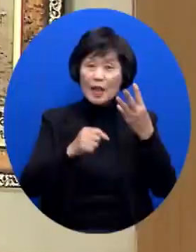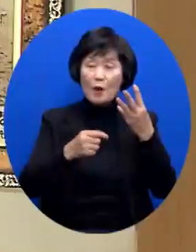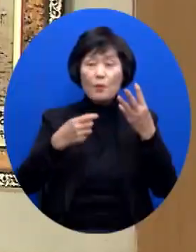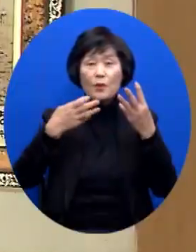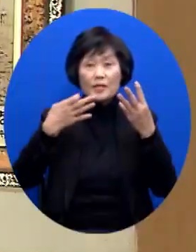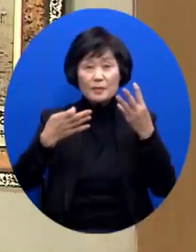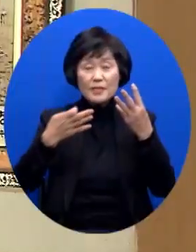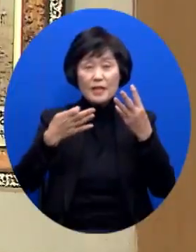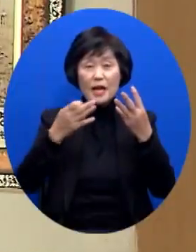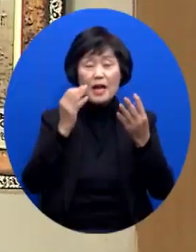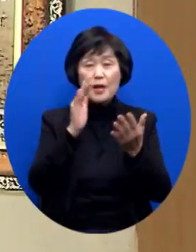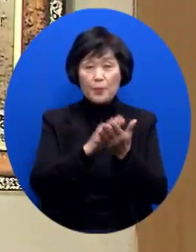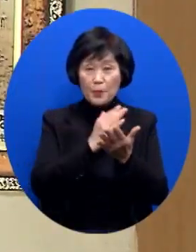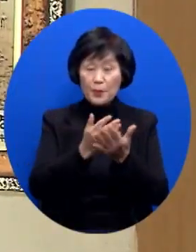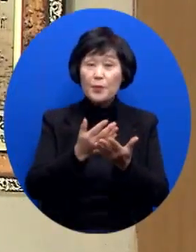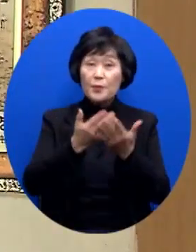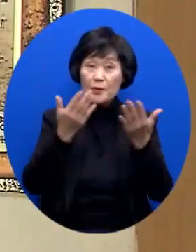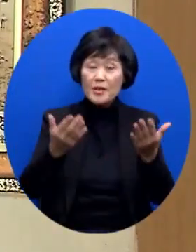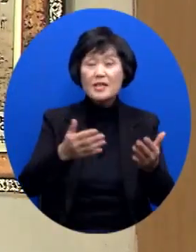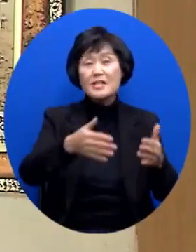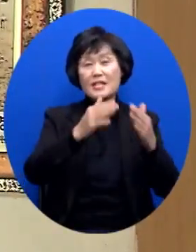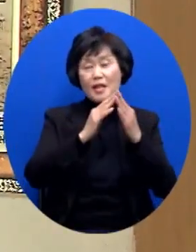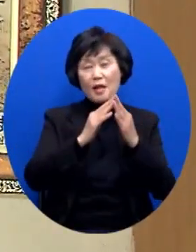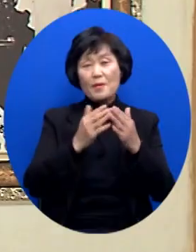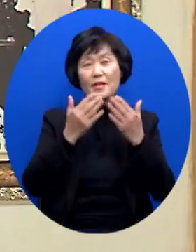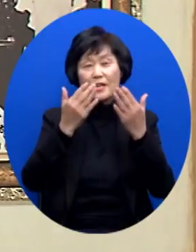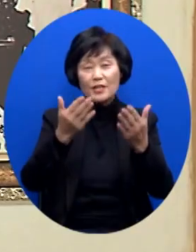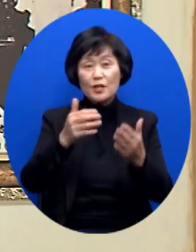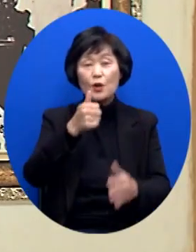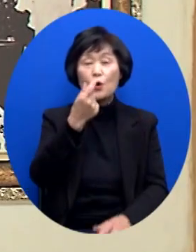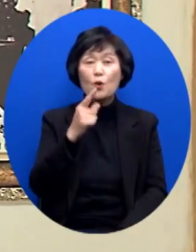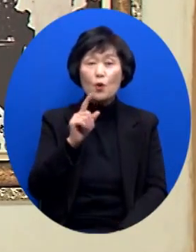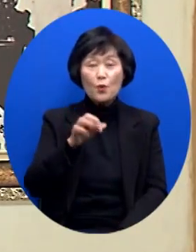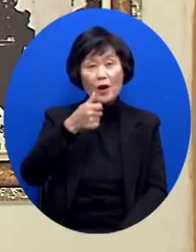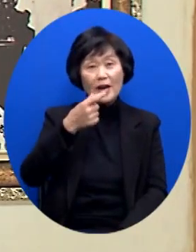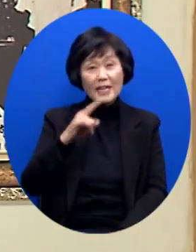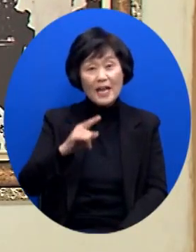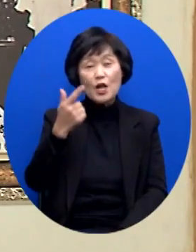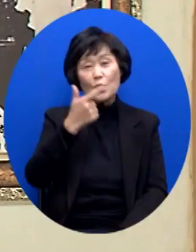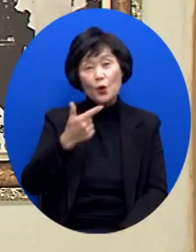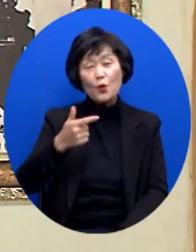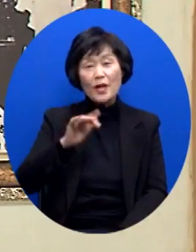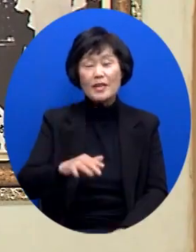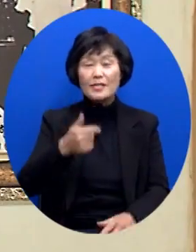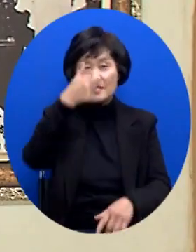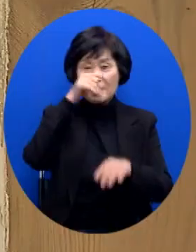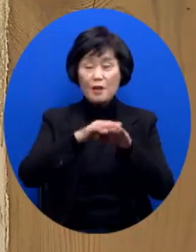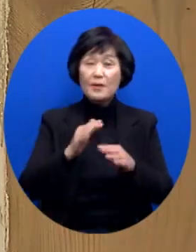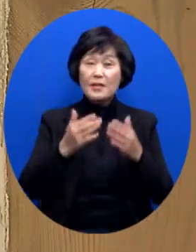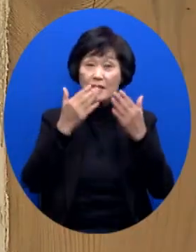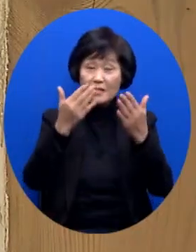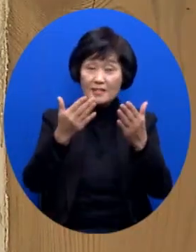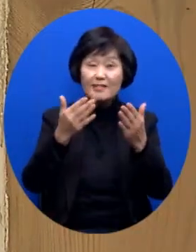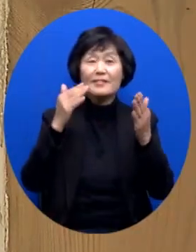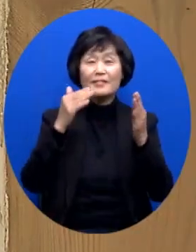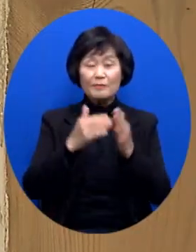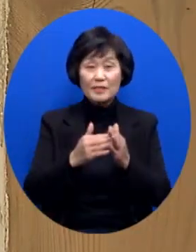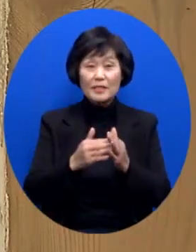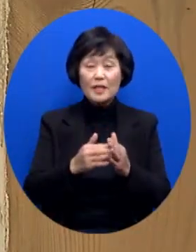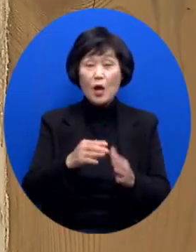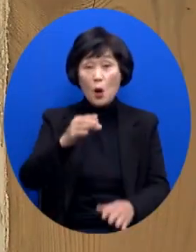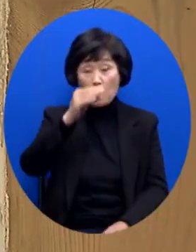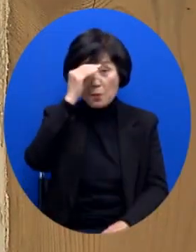드리고 황해노회에서 분립했습니다. 우리나라 최초의 교회인 소래교회를 본받고자 세워진